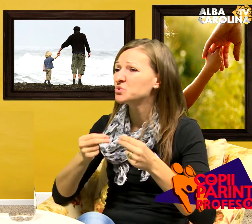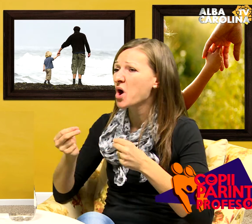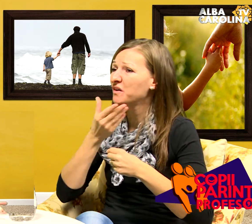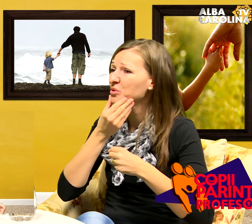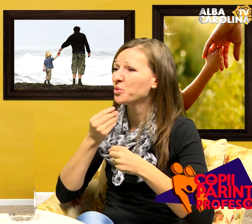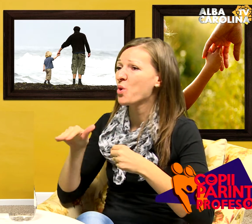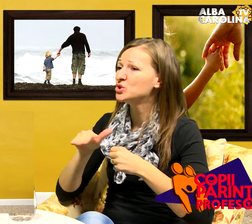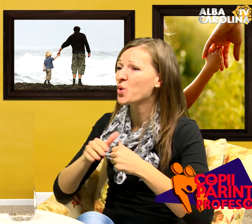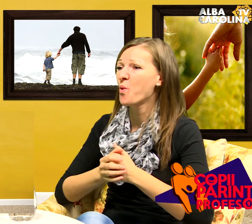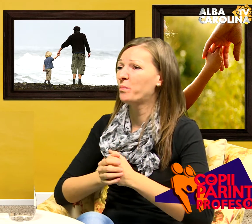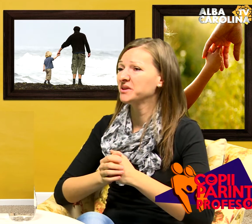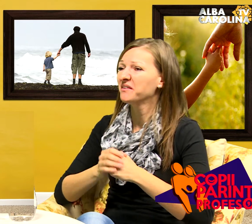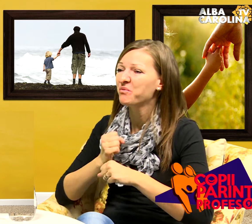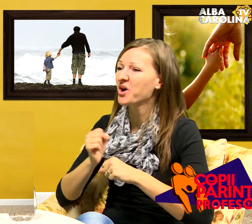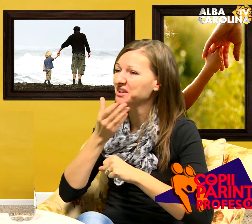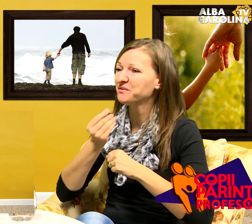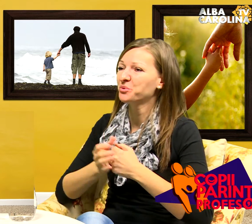engleză cât se pricepe ea.